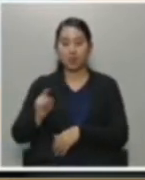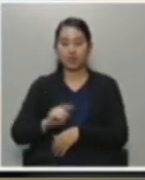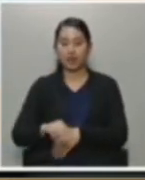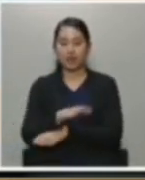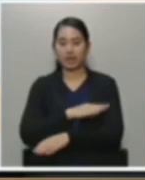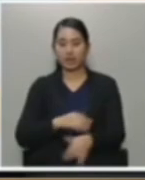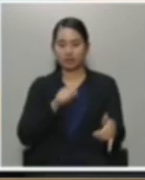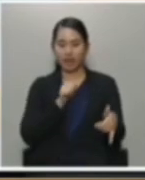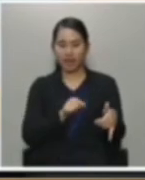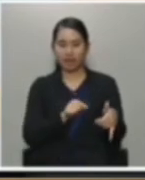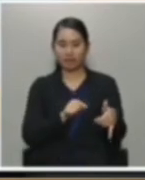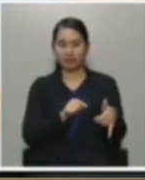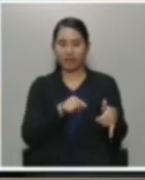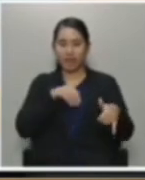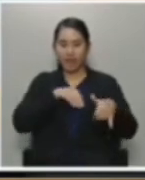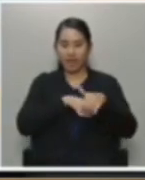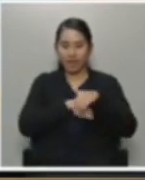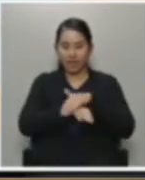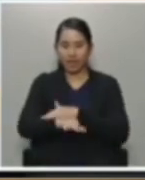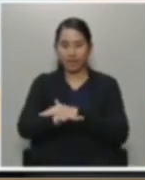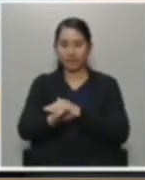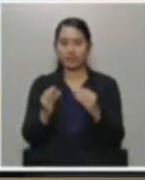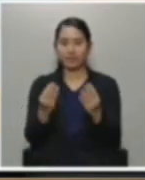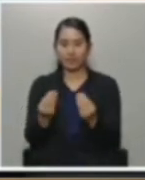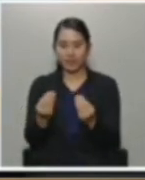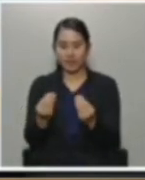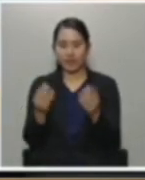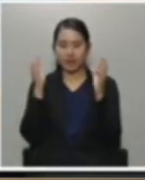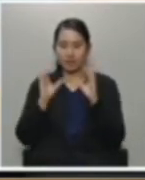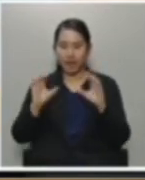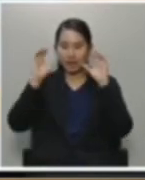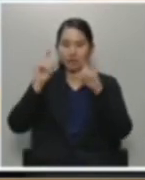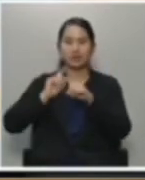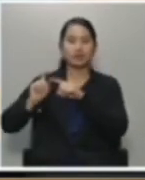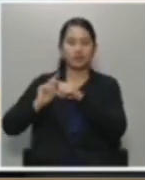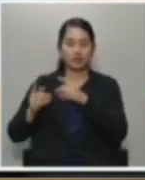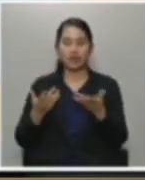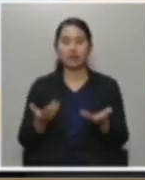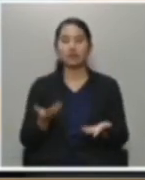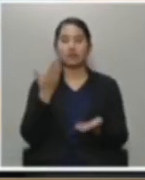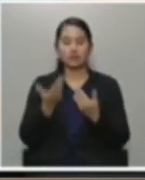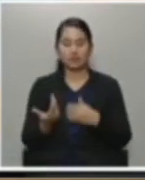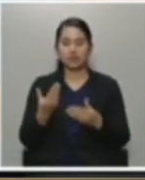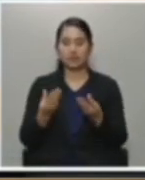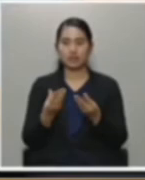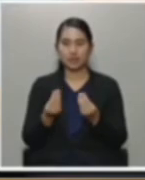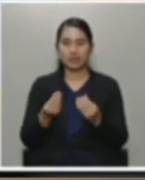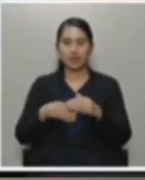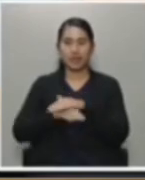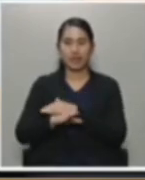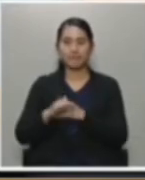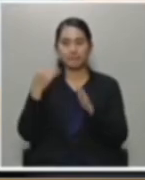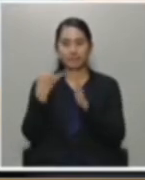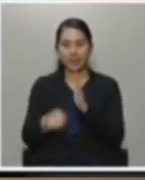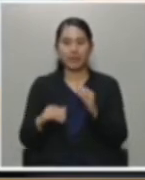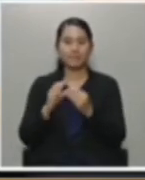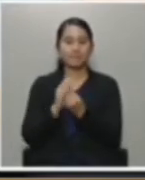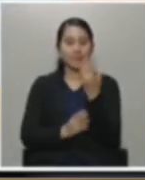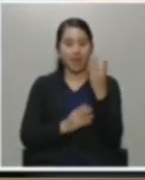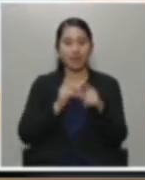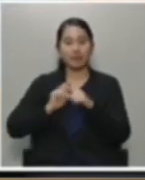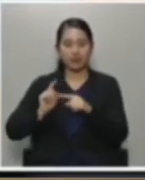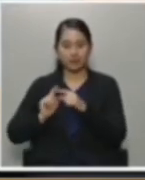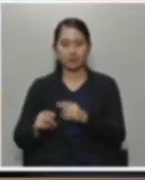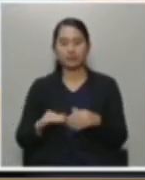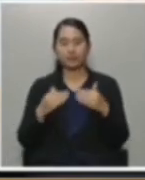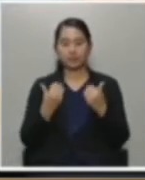ว่าบุกรุกที่สาธารณะบางคนก็ถูกกล่าวหาว่าบุกรุกที่ป่าสงวนซึ่งสิ่ง